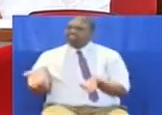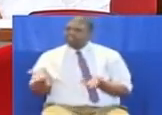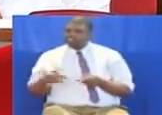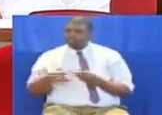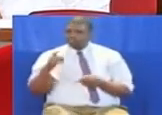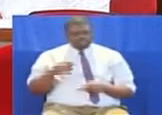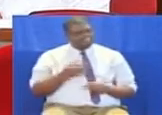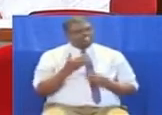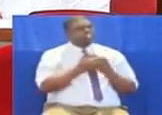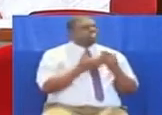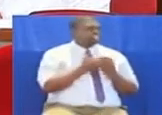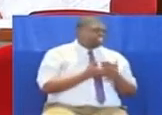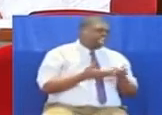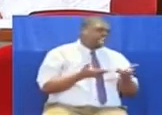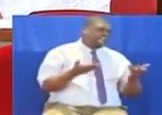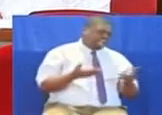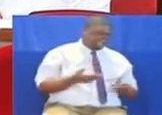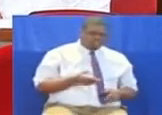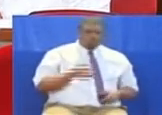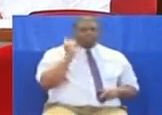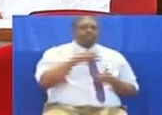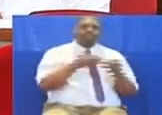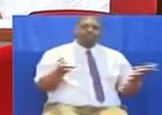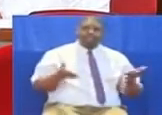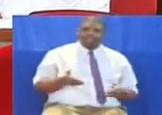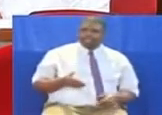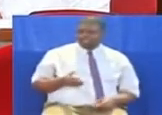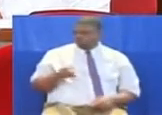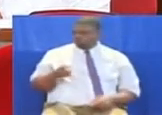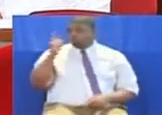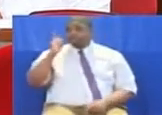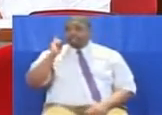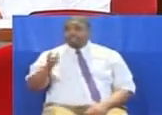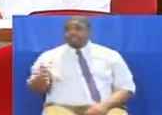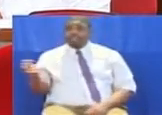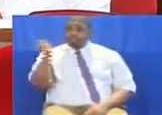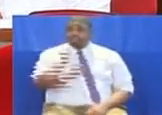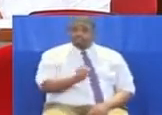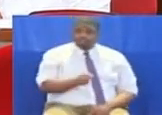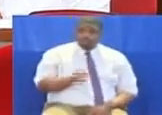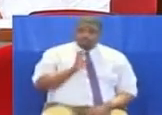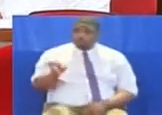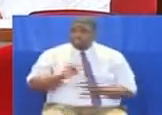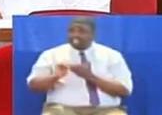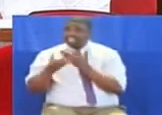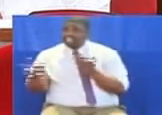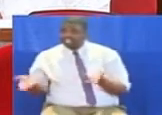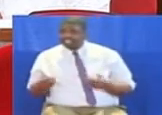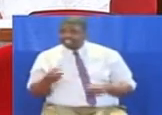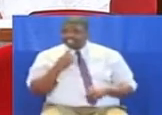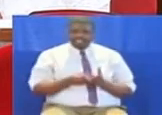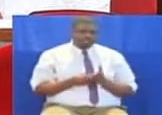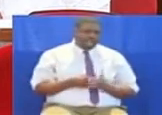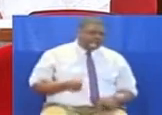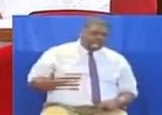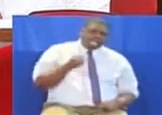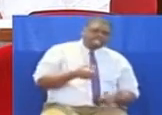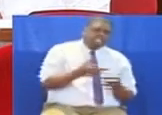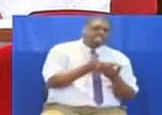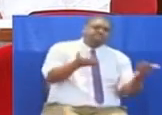kutosha. Ikaja umeme wa Mwalimu Nyerere. Sasa hoja gani? Oh, hatuna reli, reli imekufa.